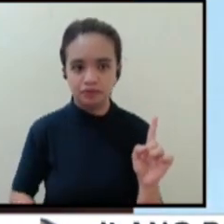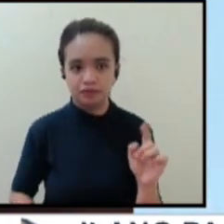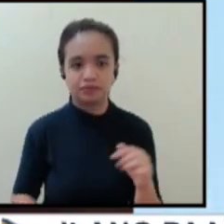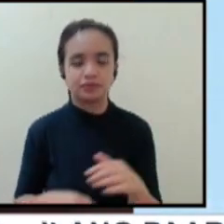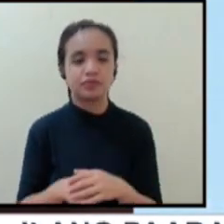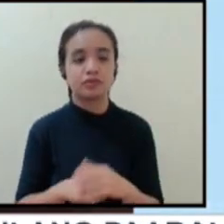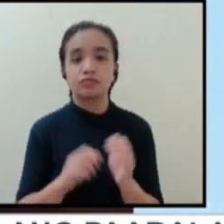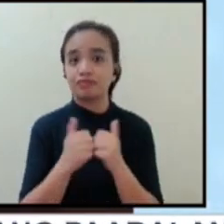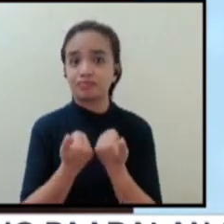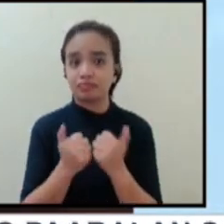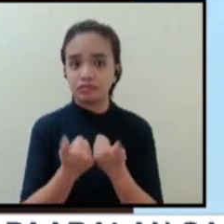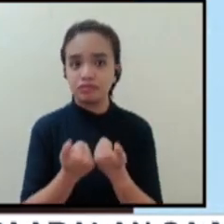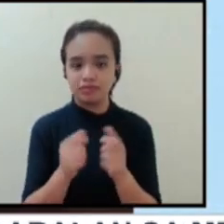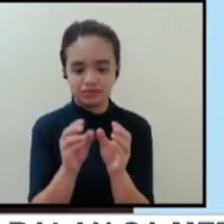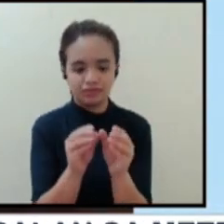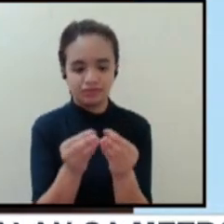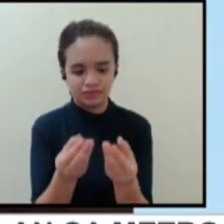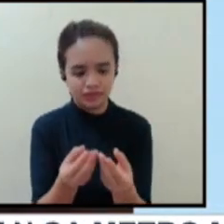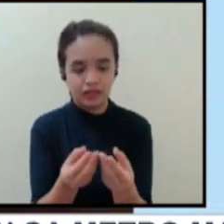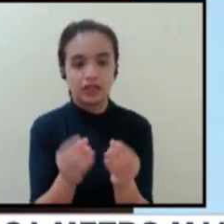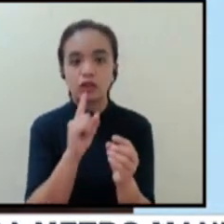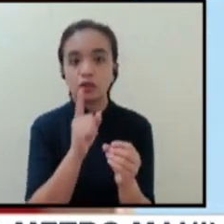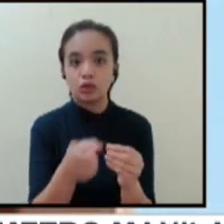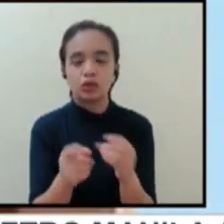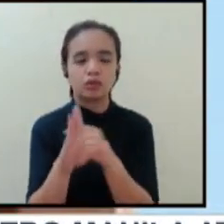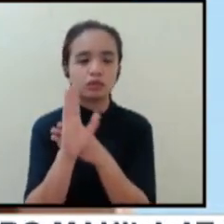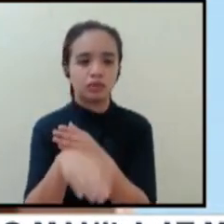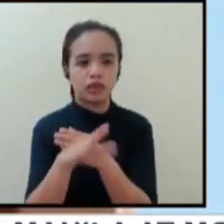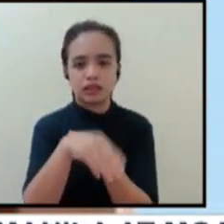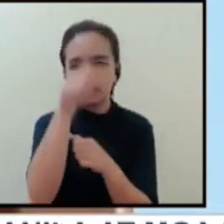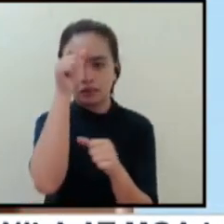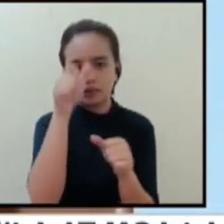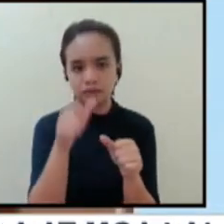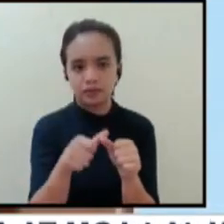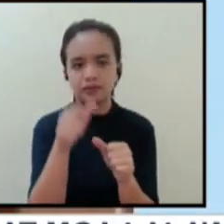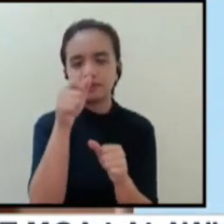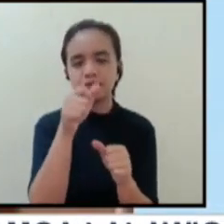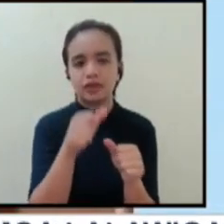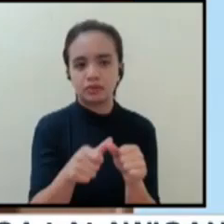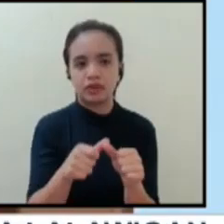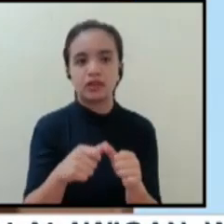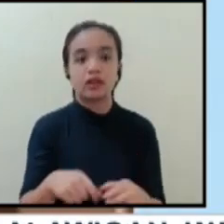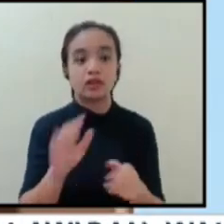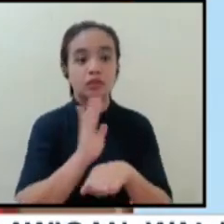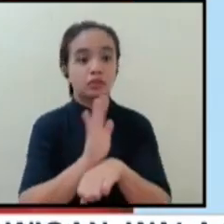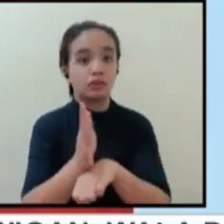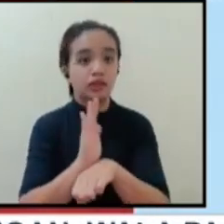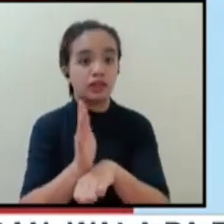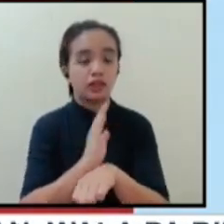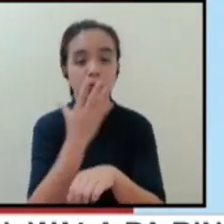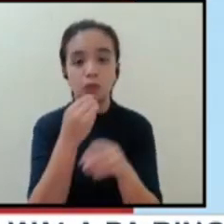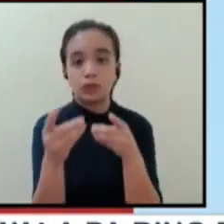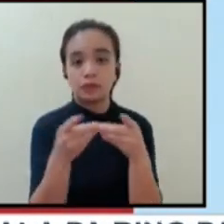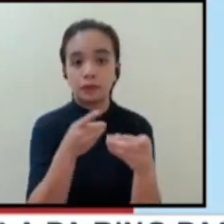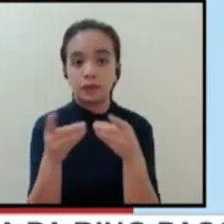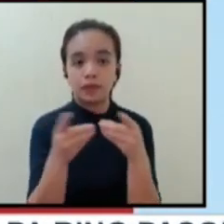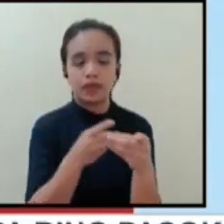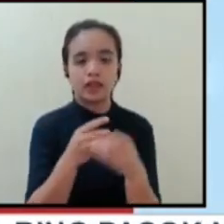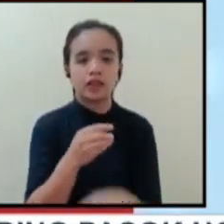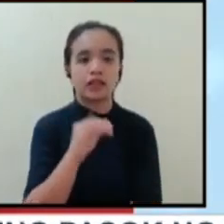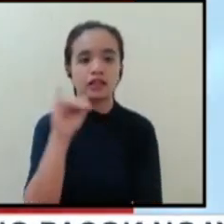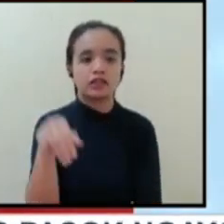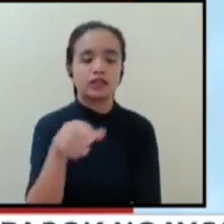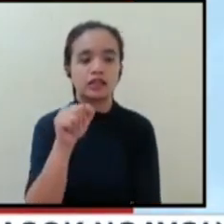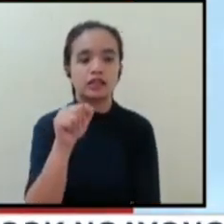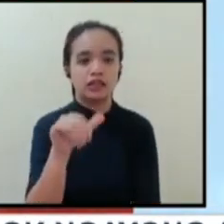kanyang locket necklace, unti-unting buwabalik ang kanyang mga alaala. Ang pelikulang ito ay sa direksyon ni J.E. Tiglao at isa sa